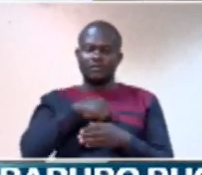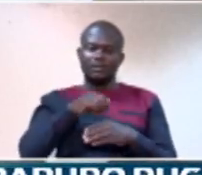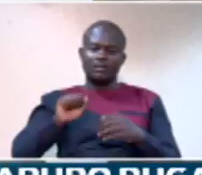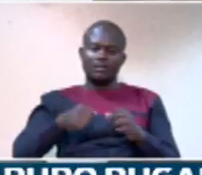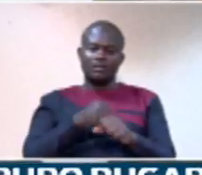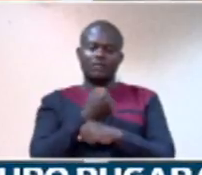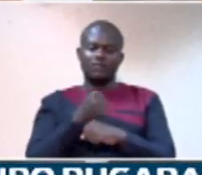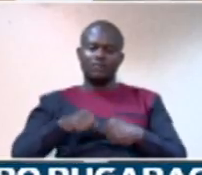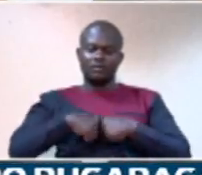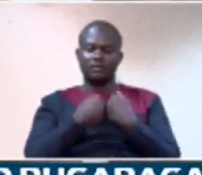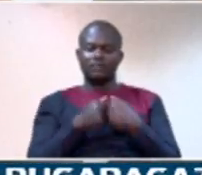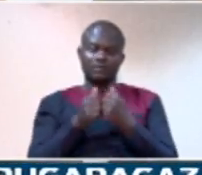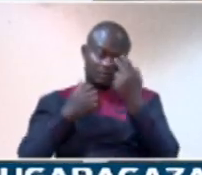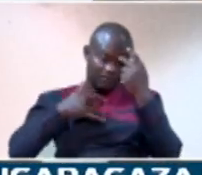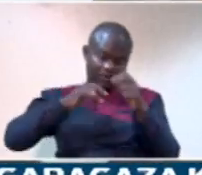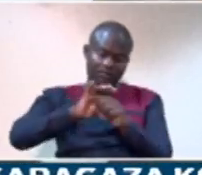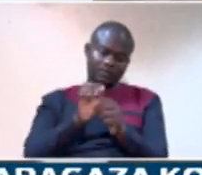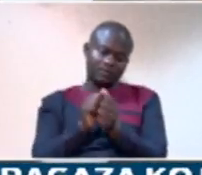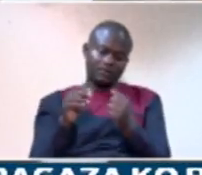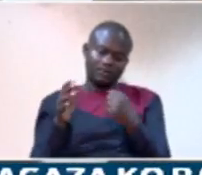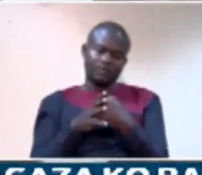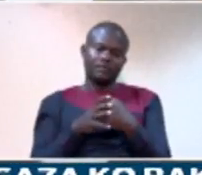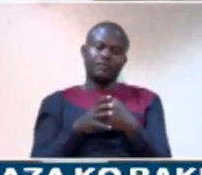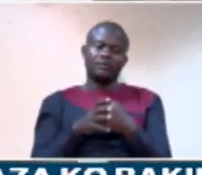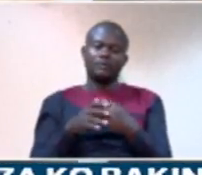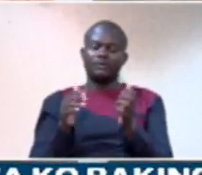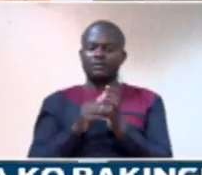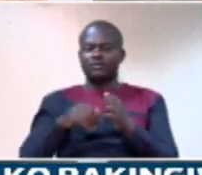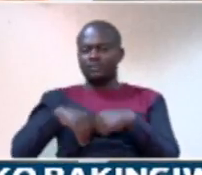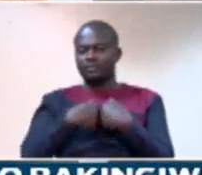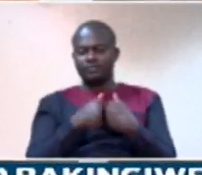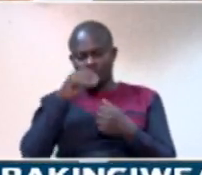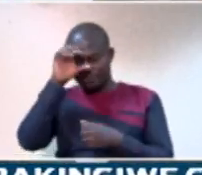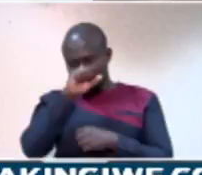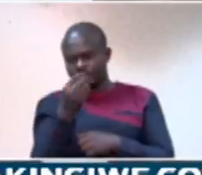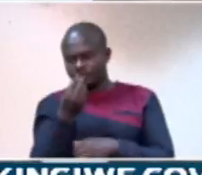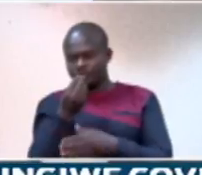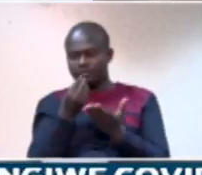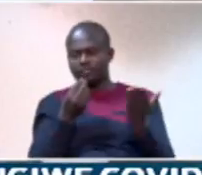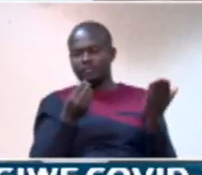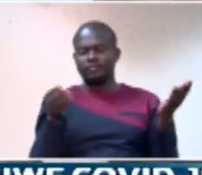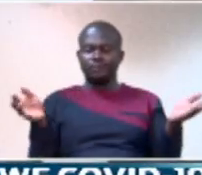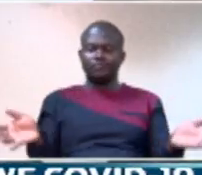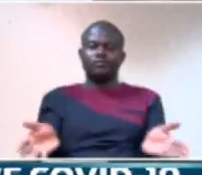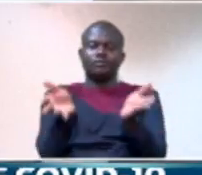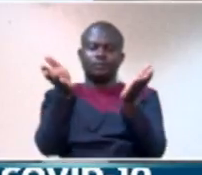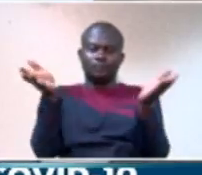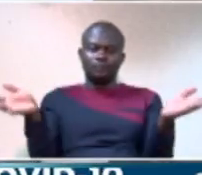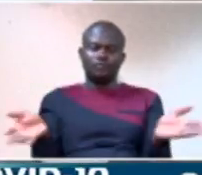twahangana n'icyorezo cya COVID ngo tunahangane n'icyorezo cyo kubura ibiryo. Turabakangurira rero